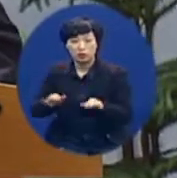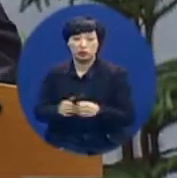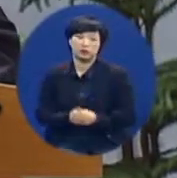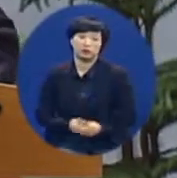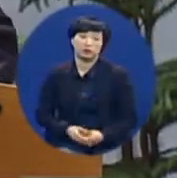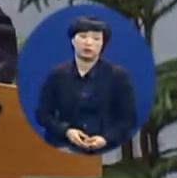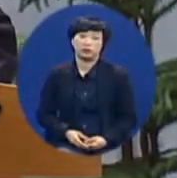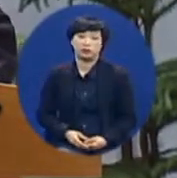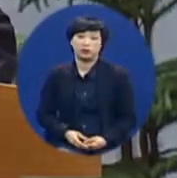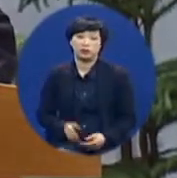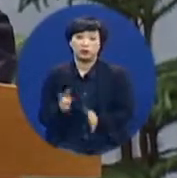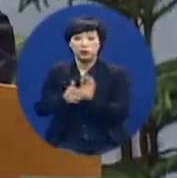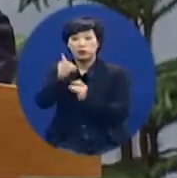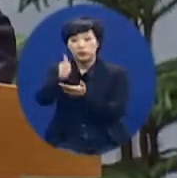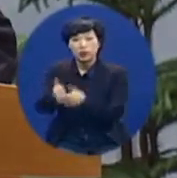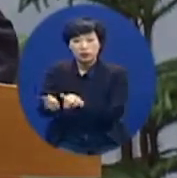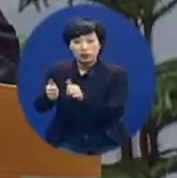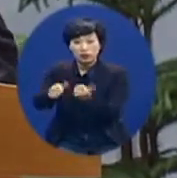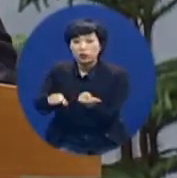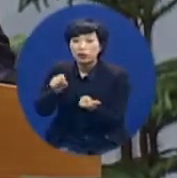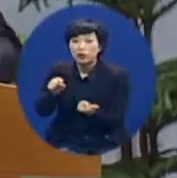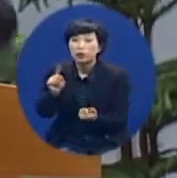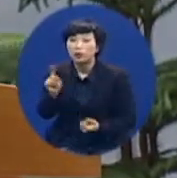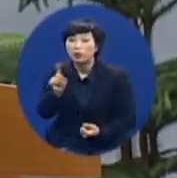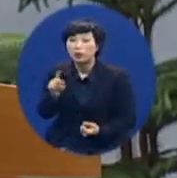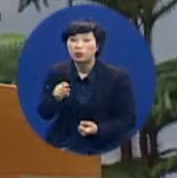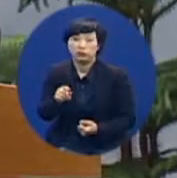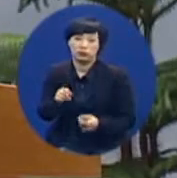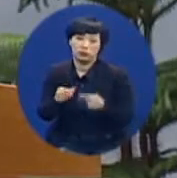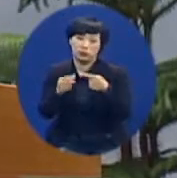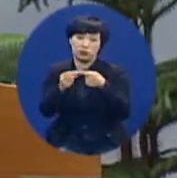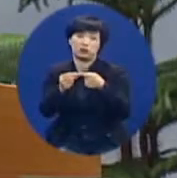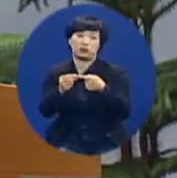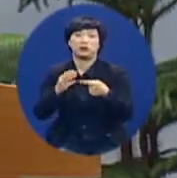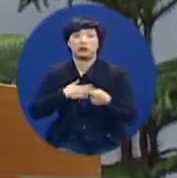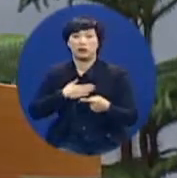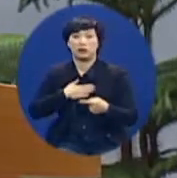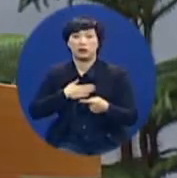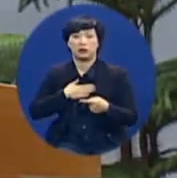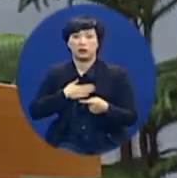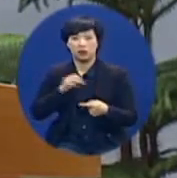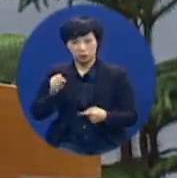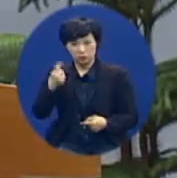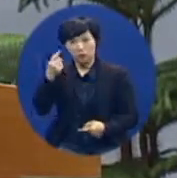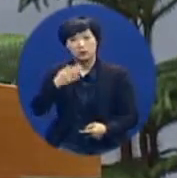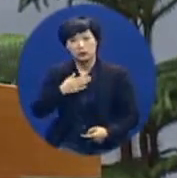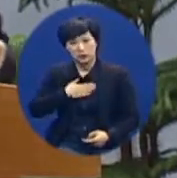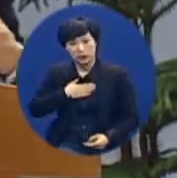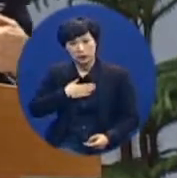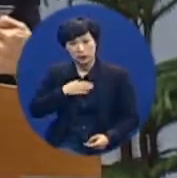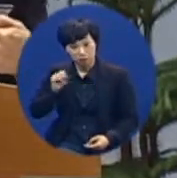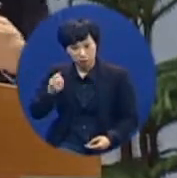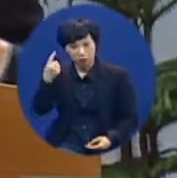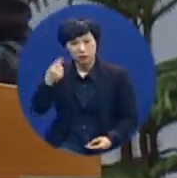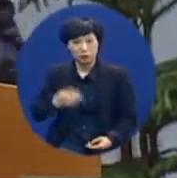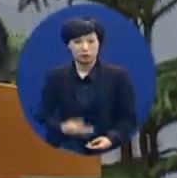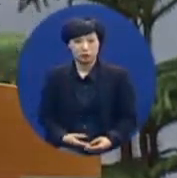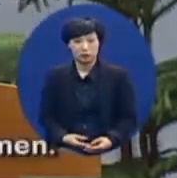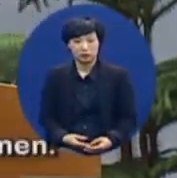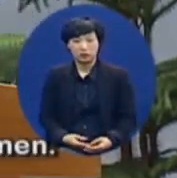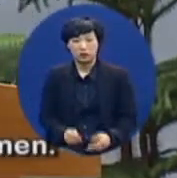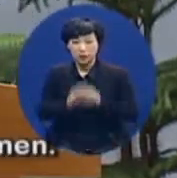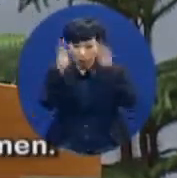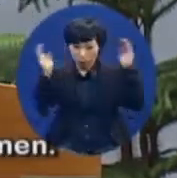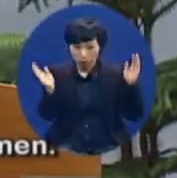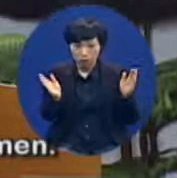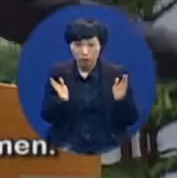그래서 그분이 죽은 죽음은 제일 먼저 나 아멘 나 아멘